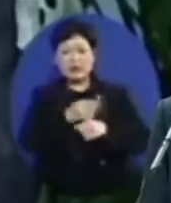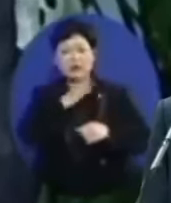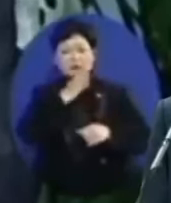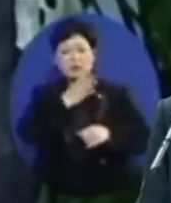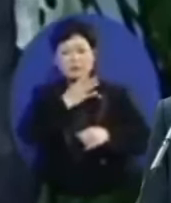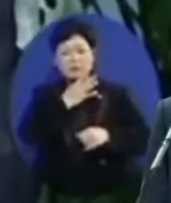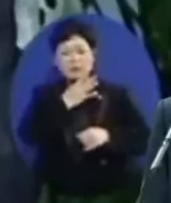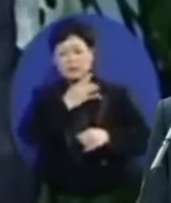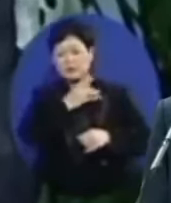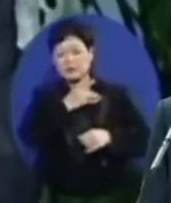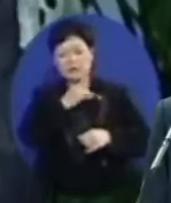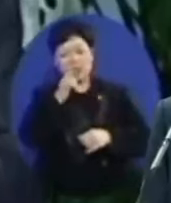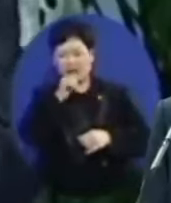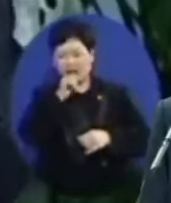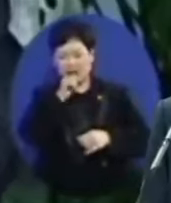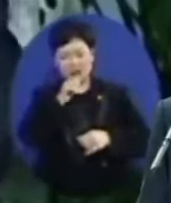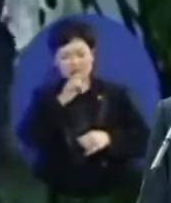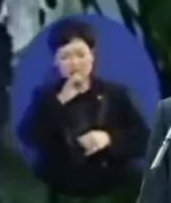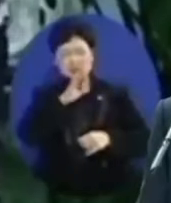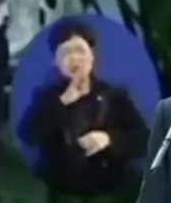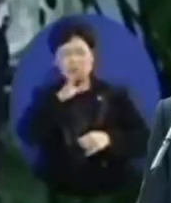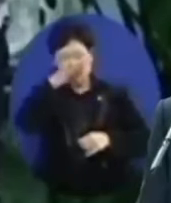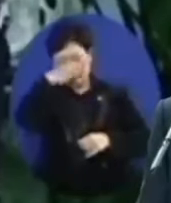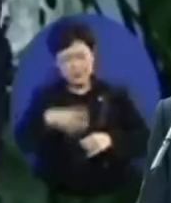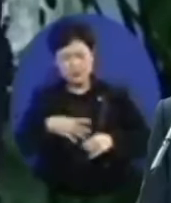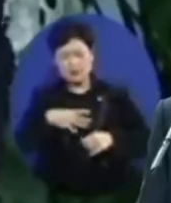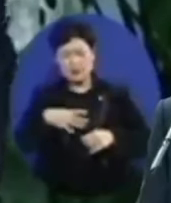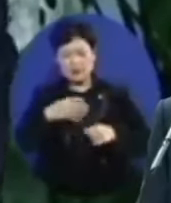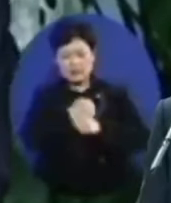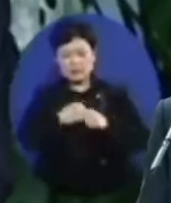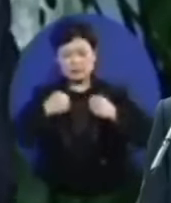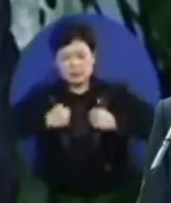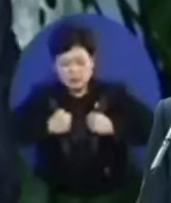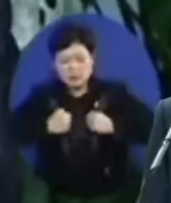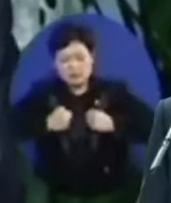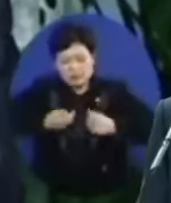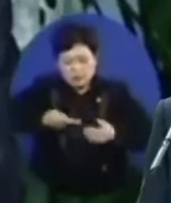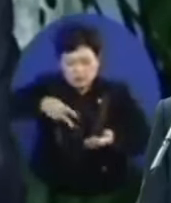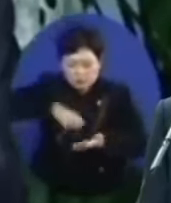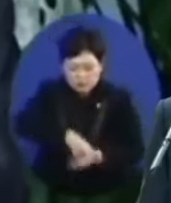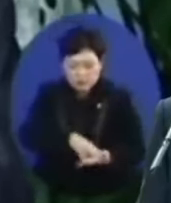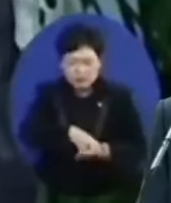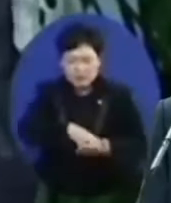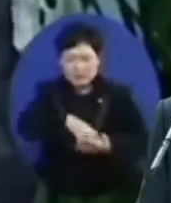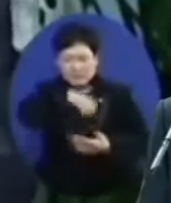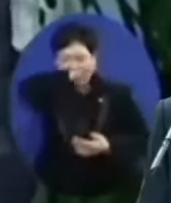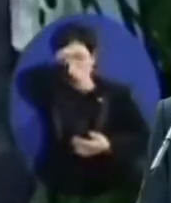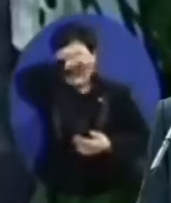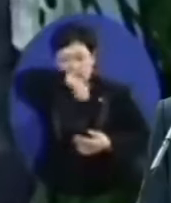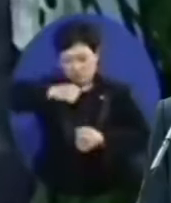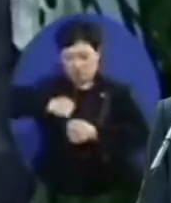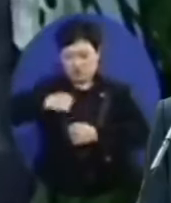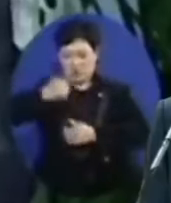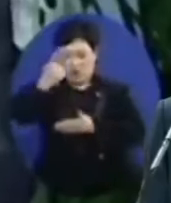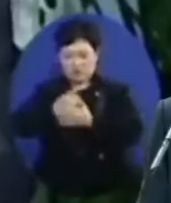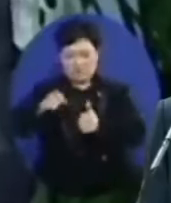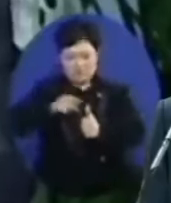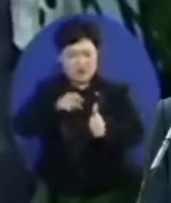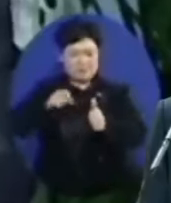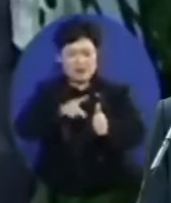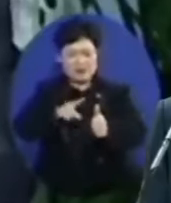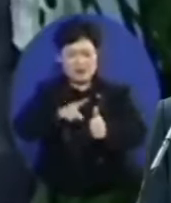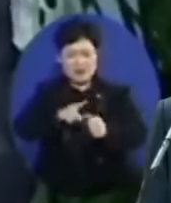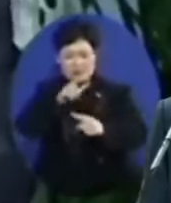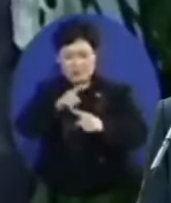도저히 일할 수가 없어요. 그냥 짐을 질고 그냥 주저앉아버리고 말아요. 그러면 흑인 병사가 와서 발로 차고